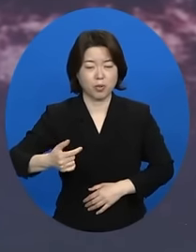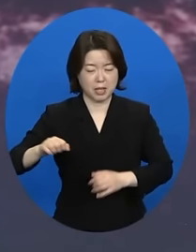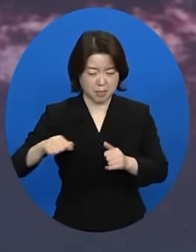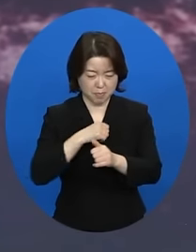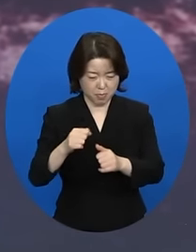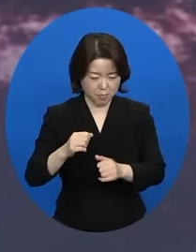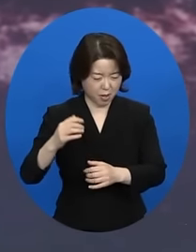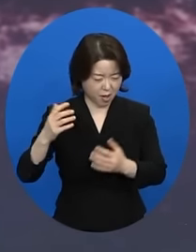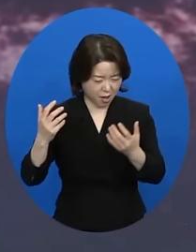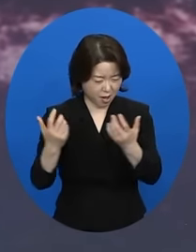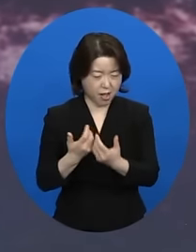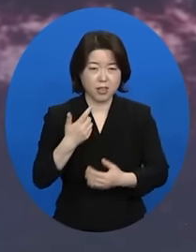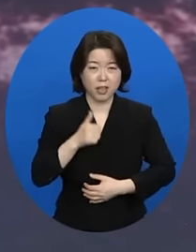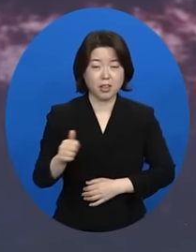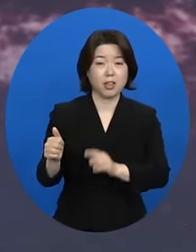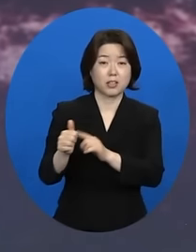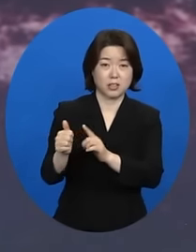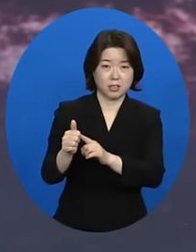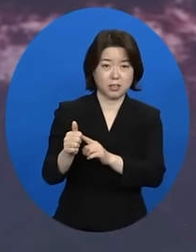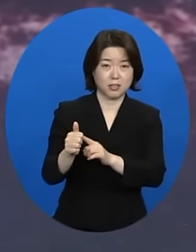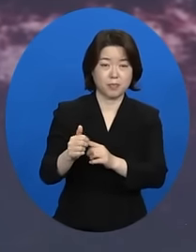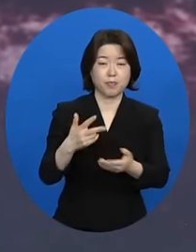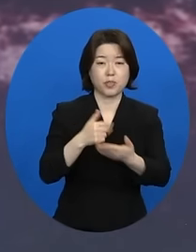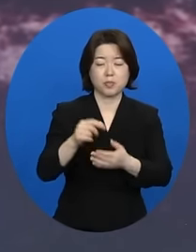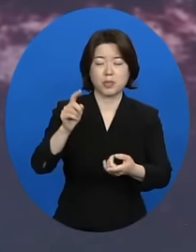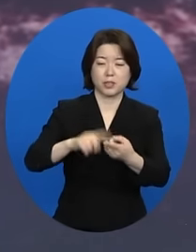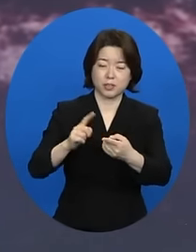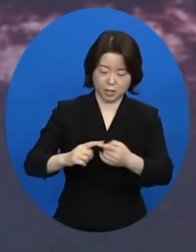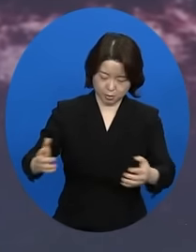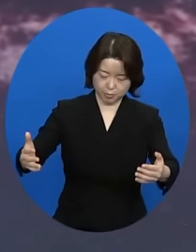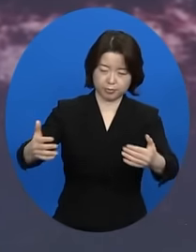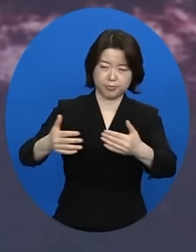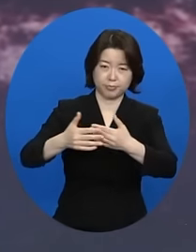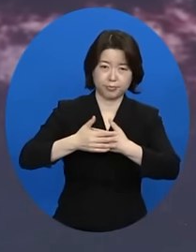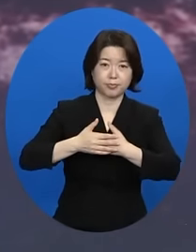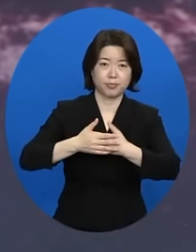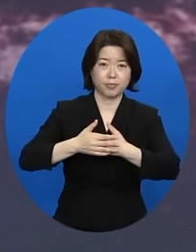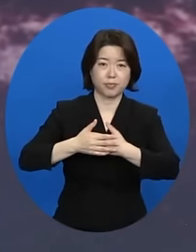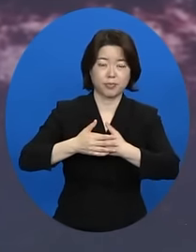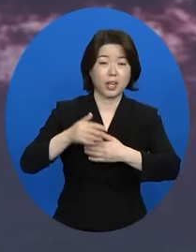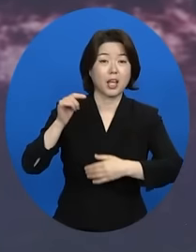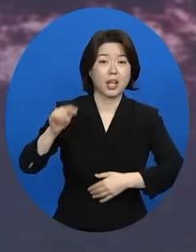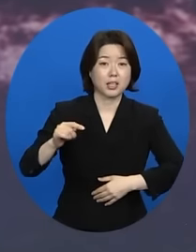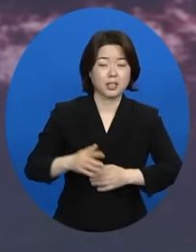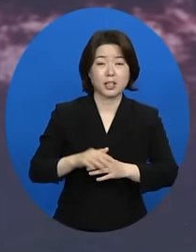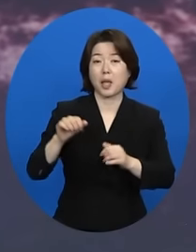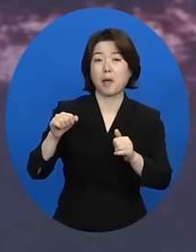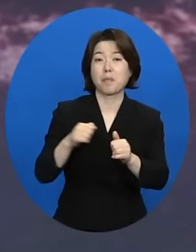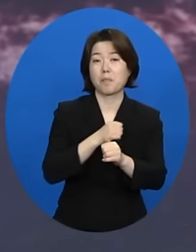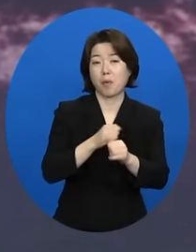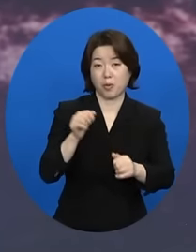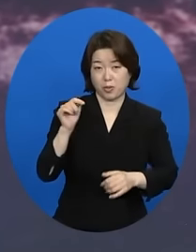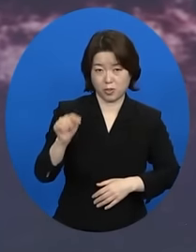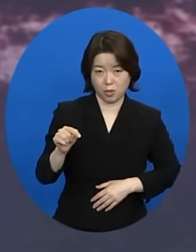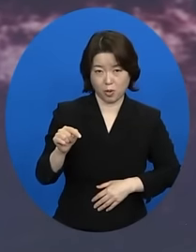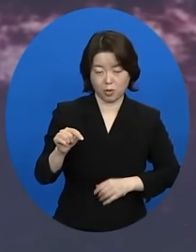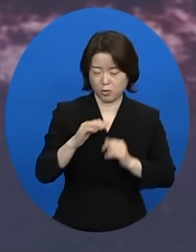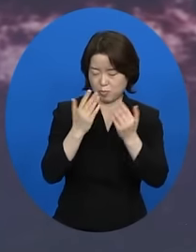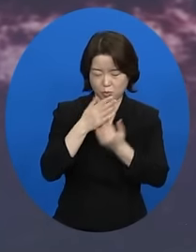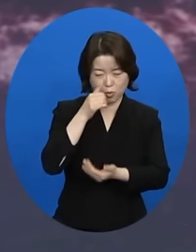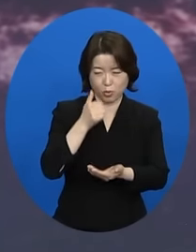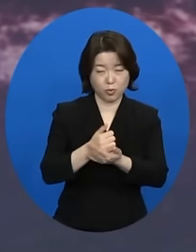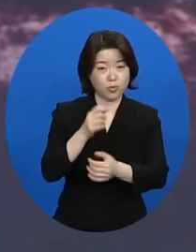시몬을 주님은요 그대로 받아주시잖아요. 그리고 그의 폭력과 그의 그 모든